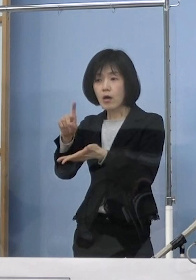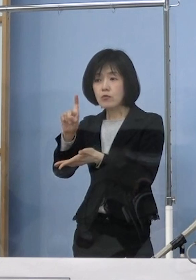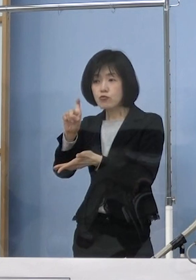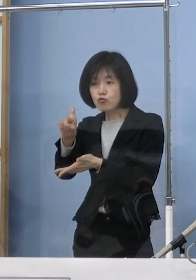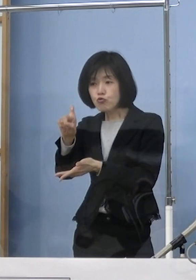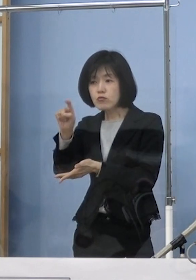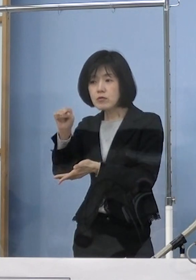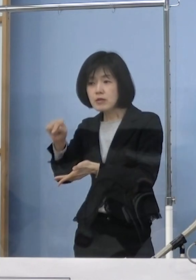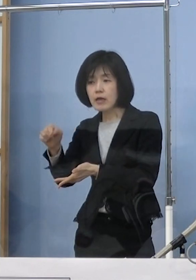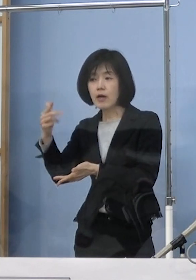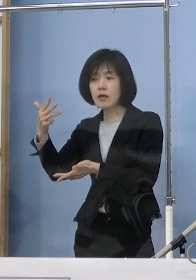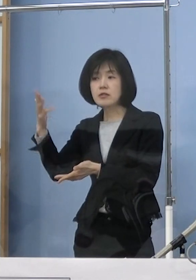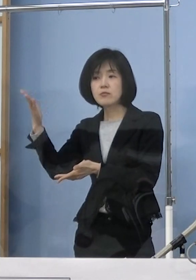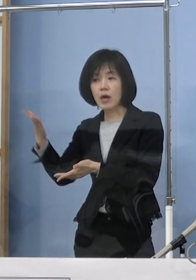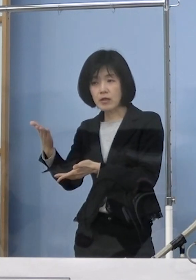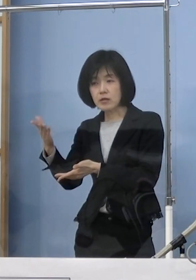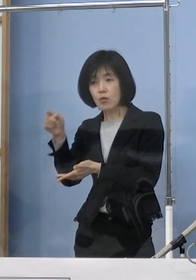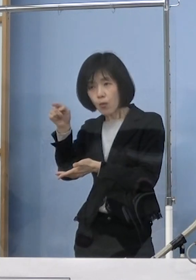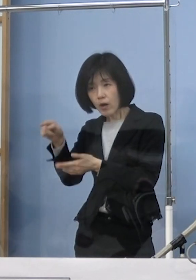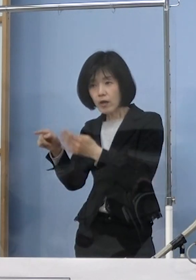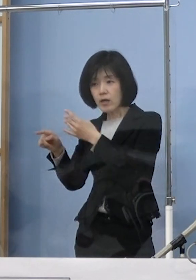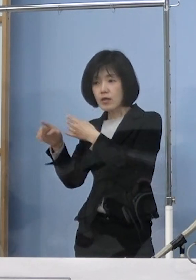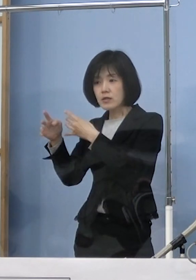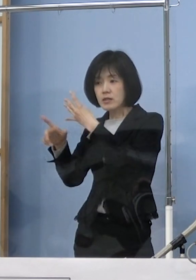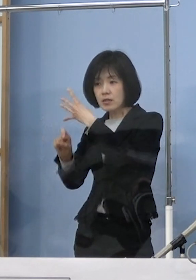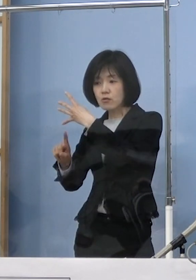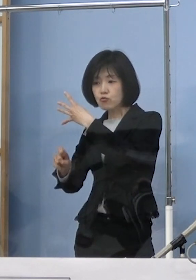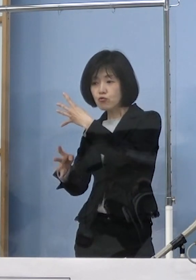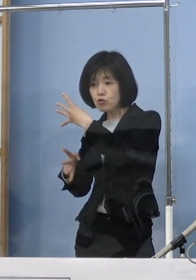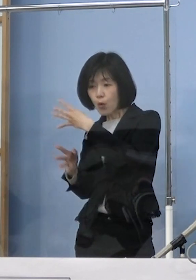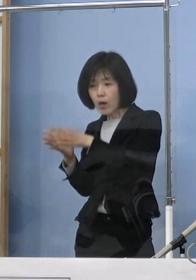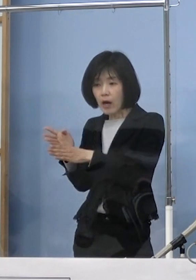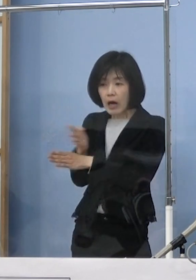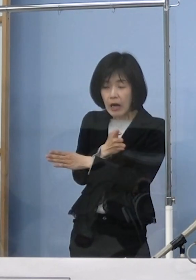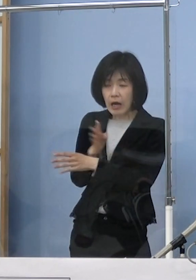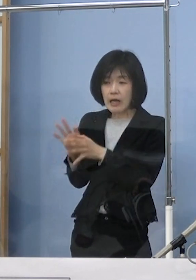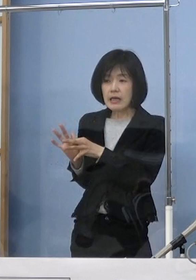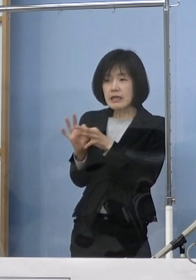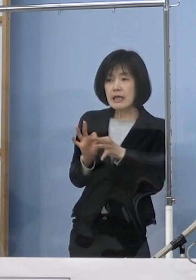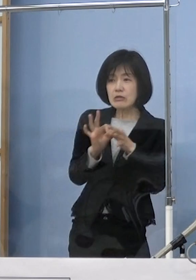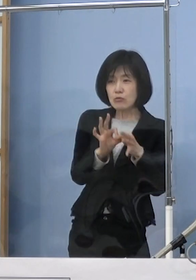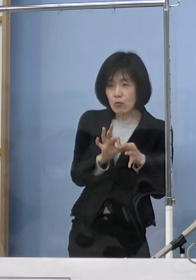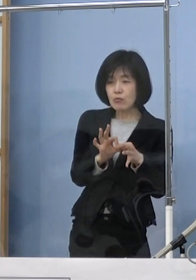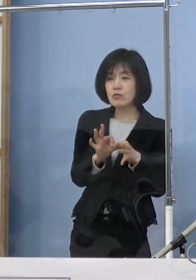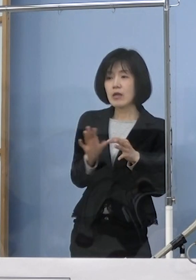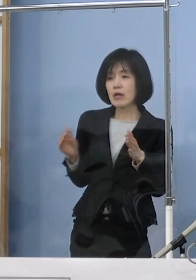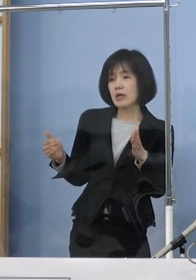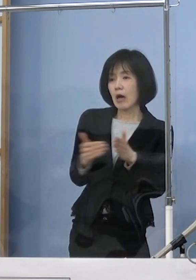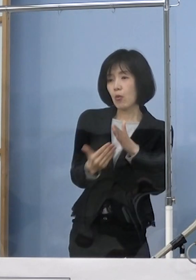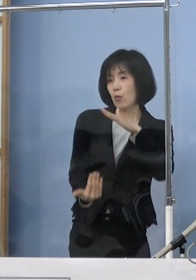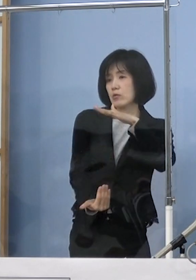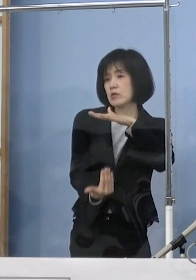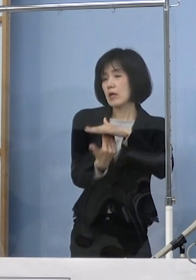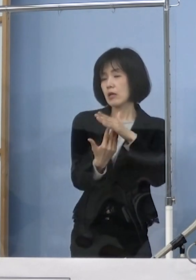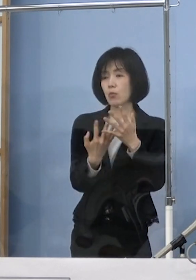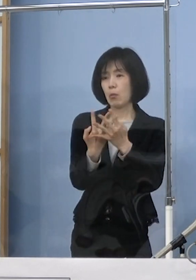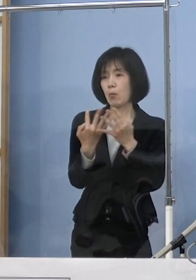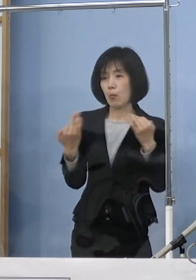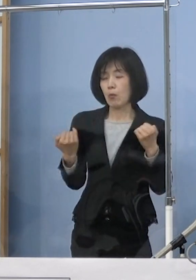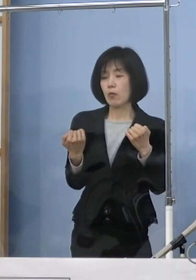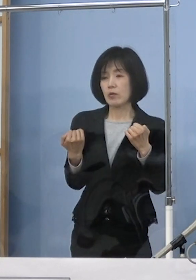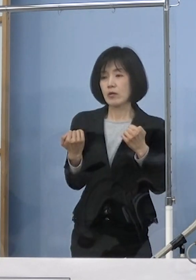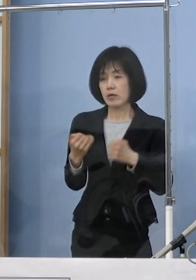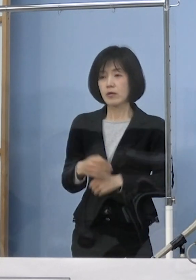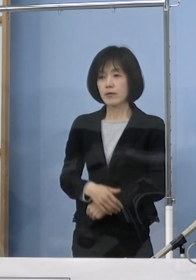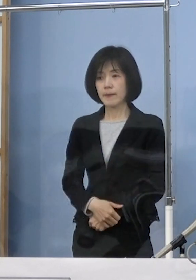10.8%、 4月の14日からこちらは5日連続での過去最高、そして更新となります